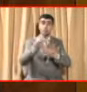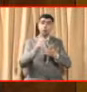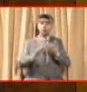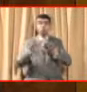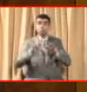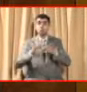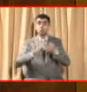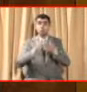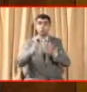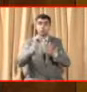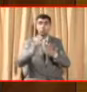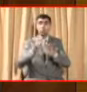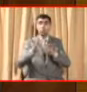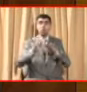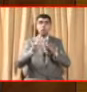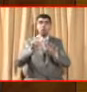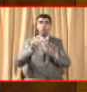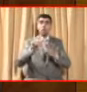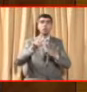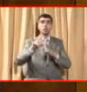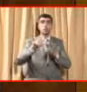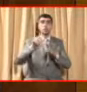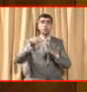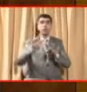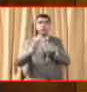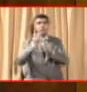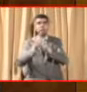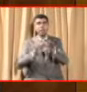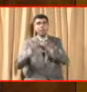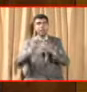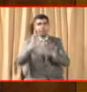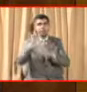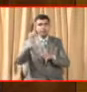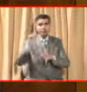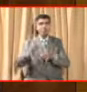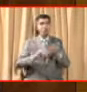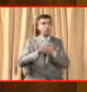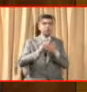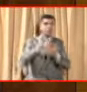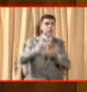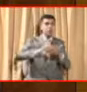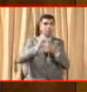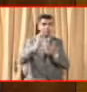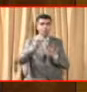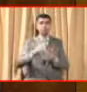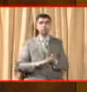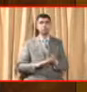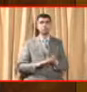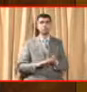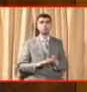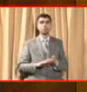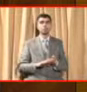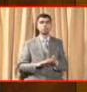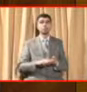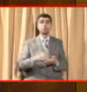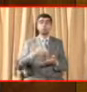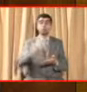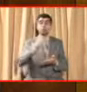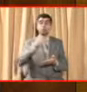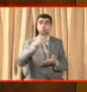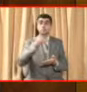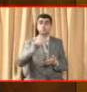الجوي قد رخص لها بتشغيل الخدمات المعتمدة على الطرق المحددة في ملحق هذا الاتفاق. ويخول